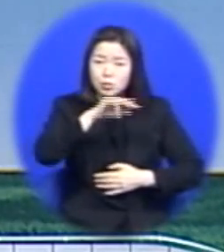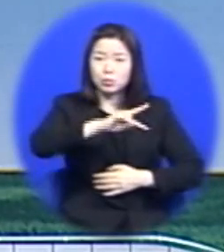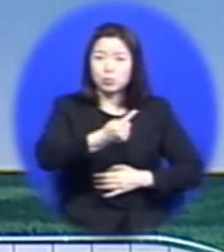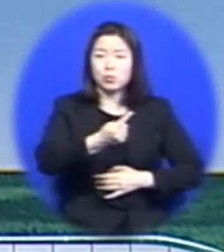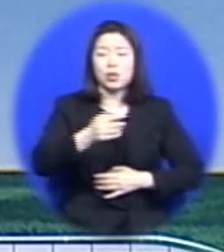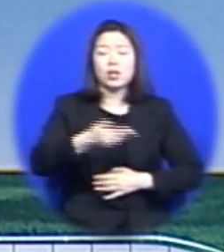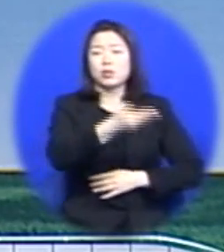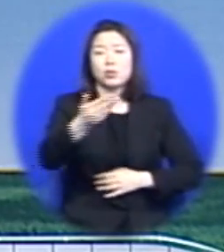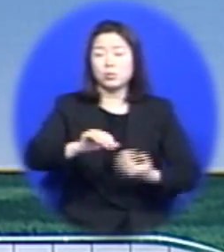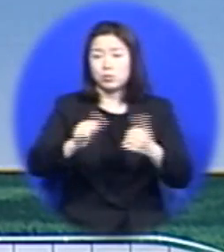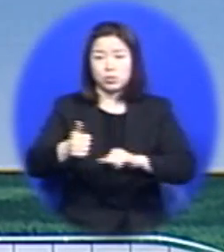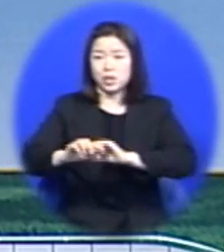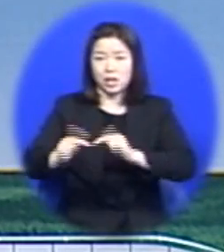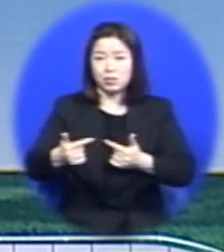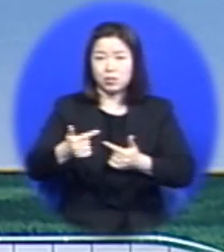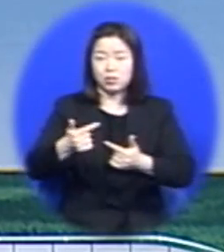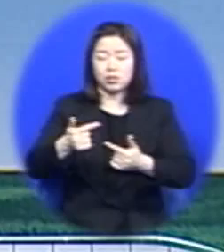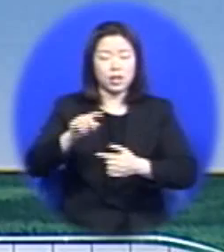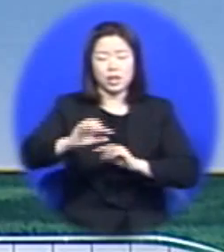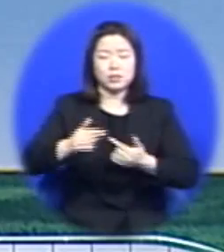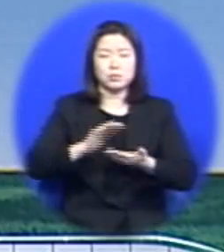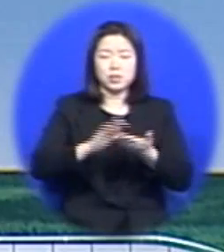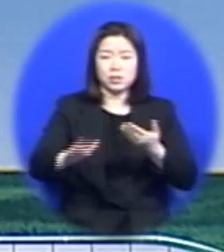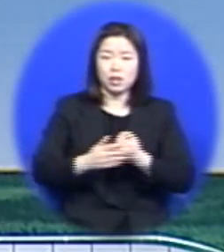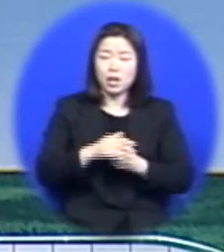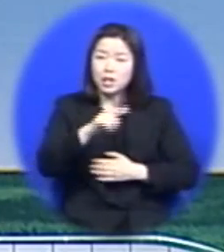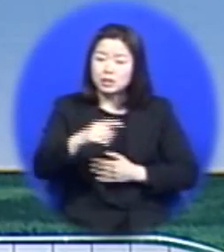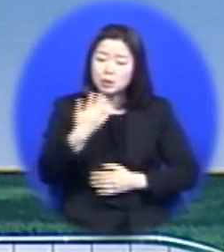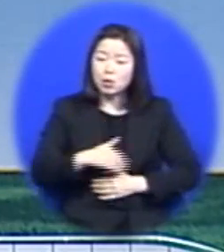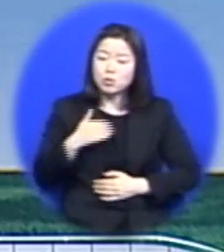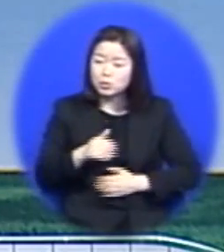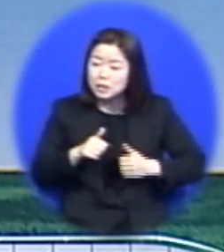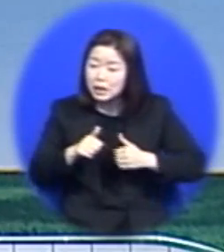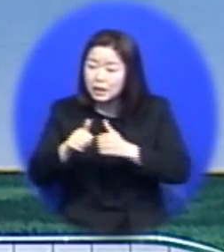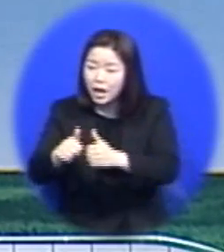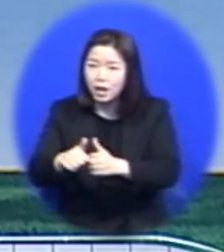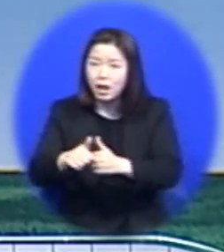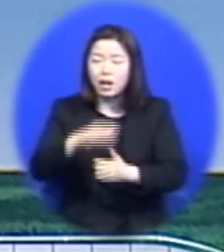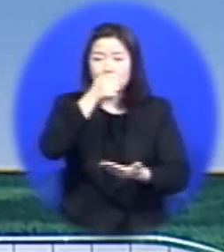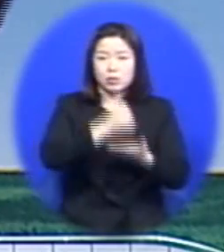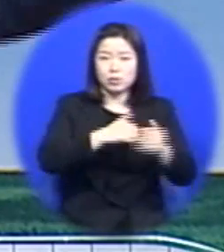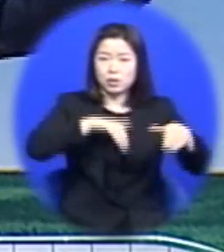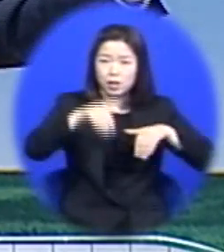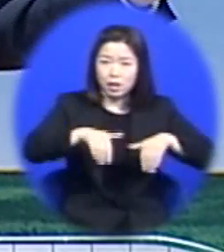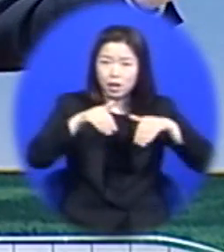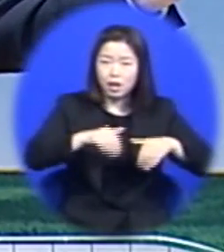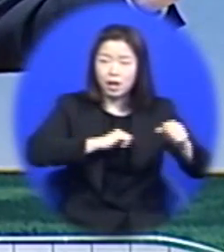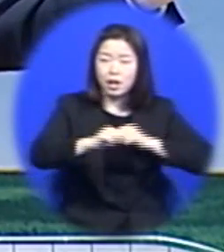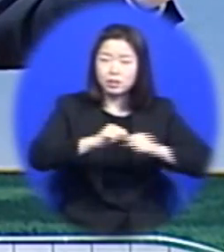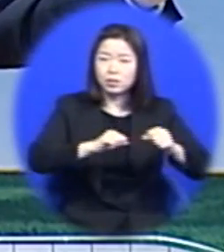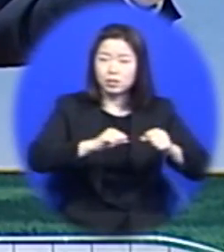게 아닙니다. 그 육신에 따라 종로를 닫은 옛사람은 예수님과 함께 죽은